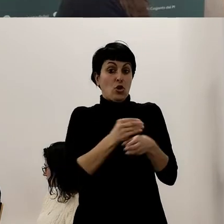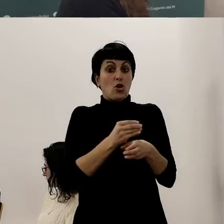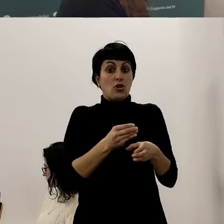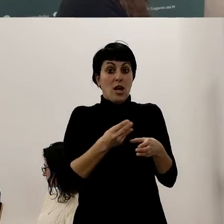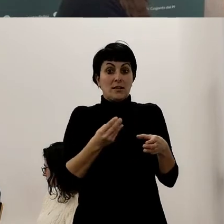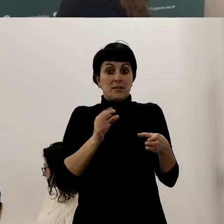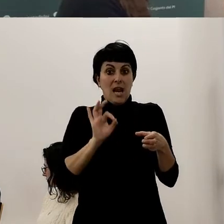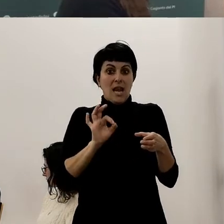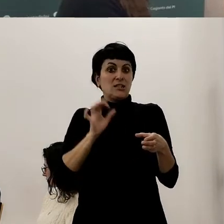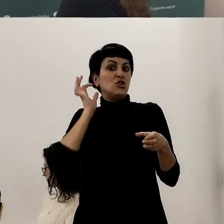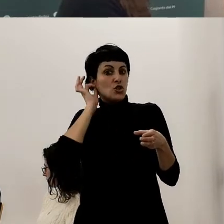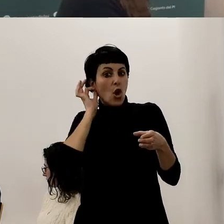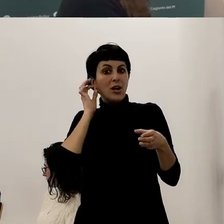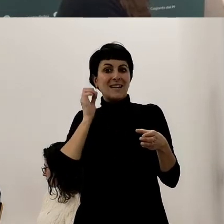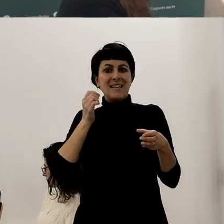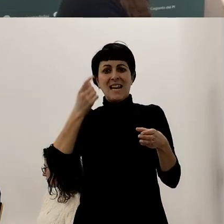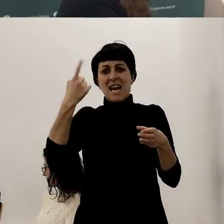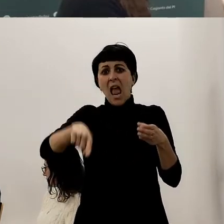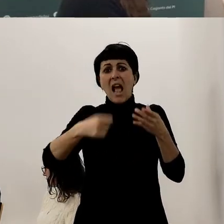tenim molta llista d'espera,